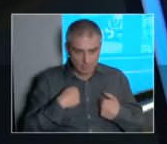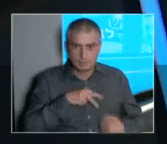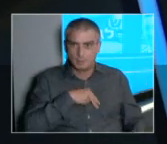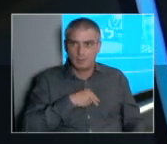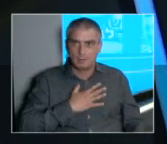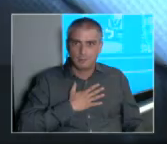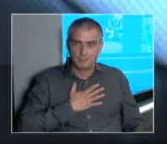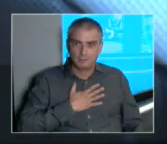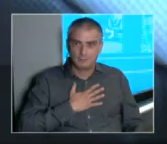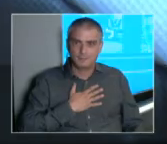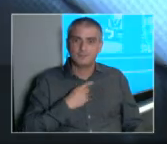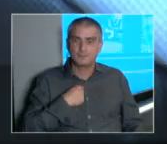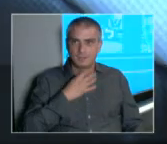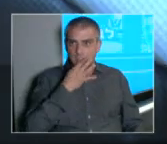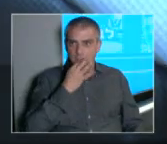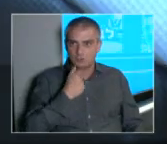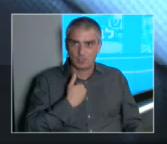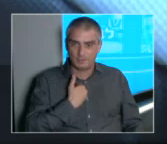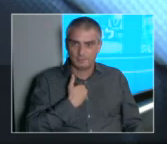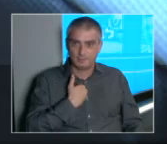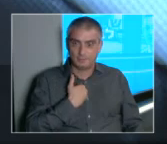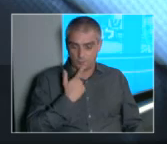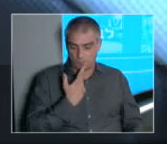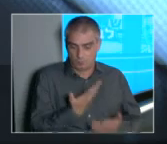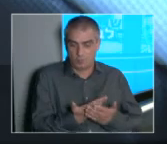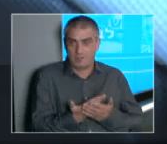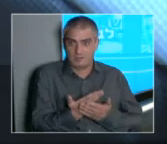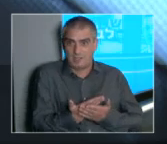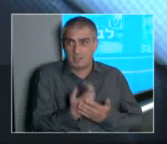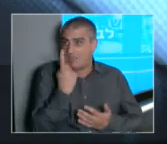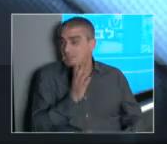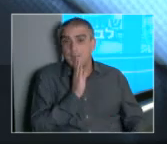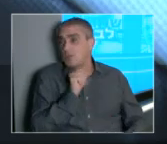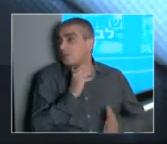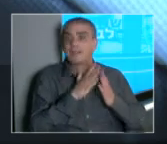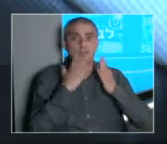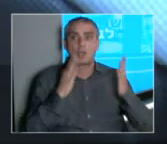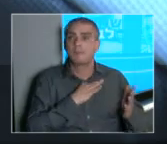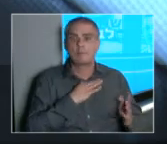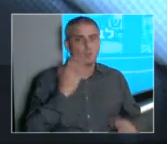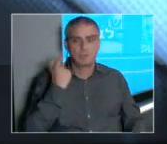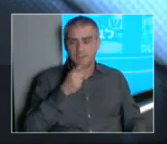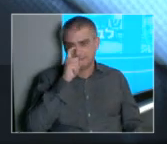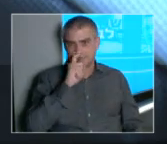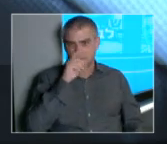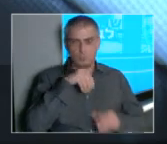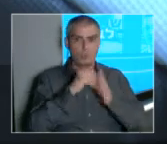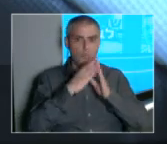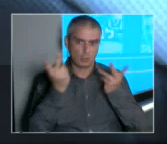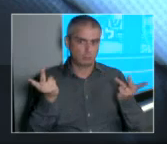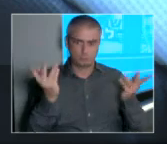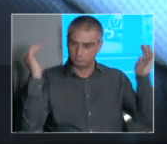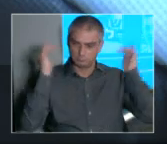אחראי, אני משפר. עובדה שאחד הבעיות הגדולות עם מערכת הבריאות היה זיהומים בתי חולים,